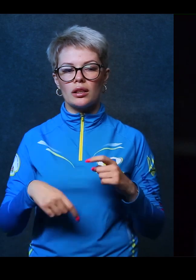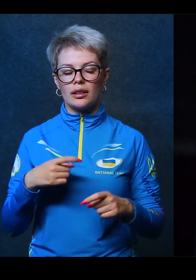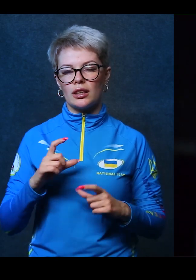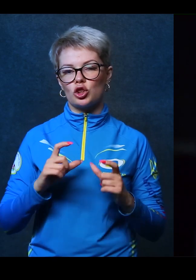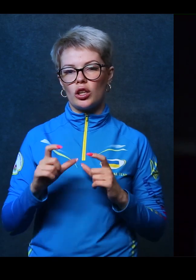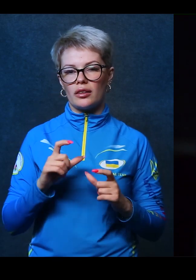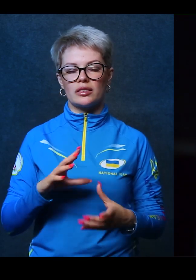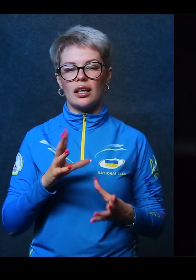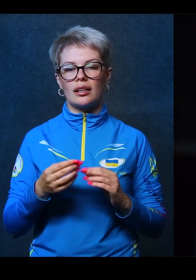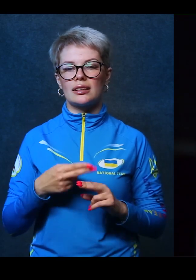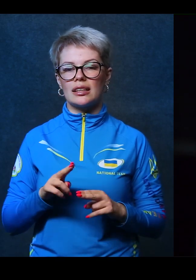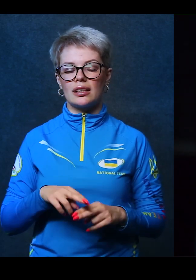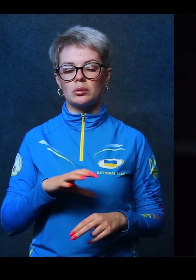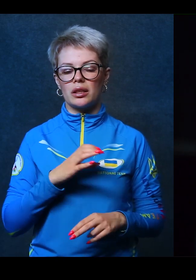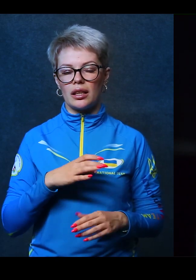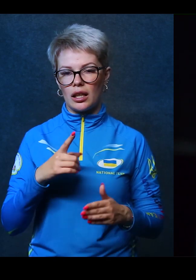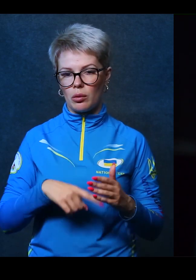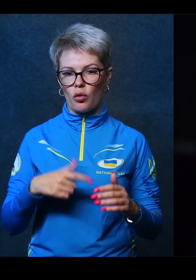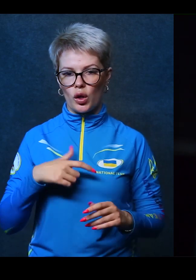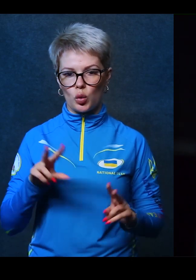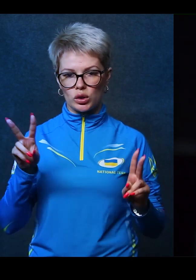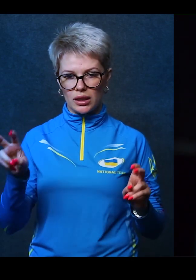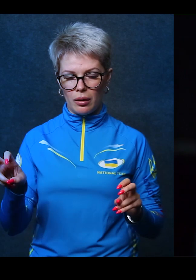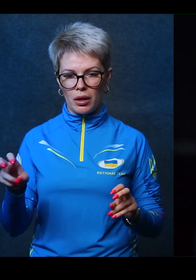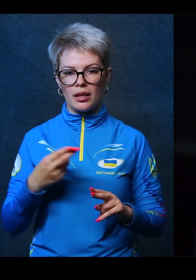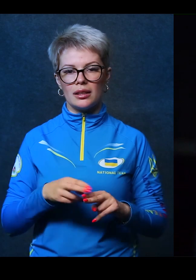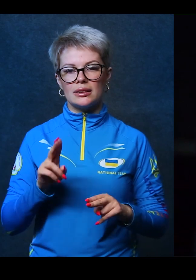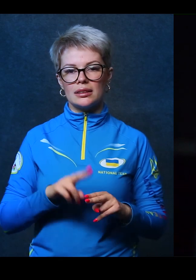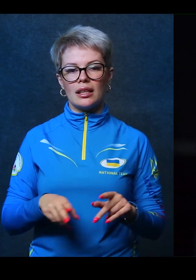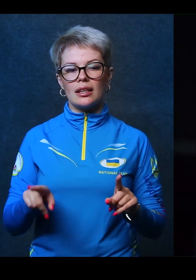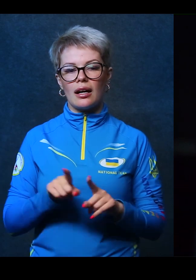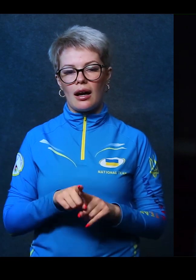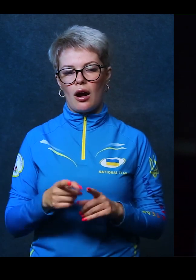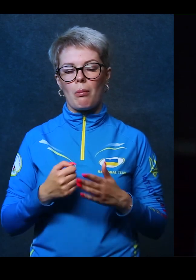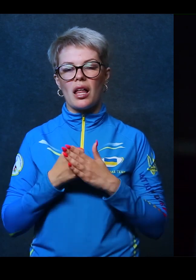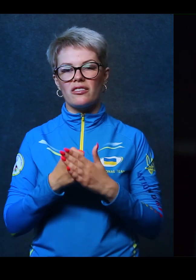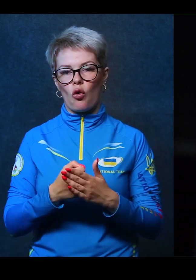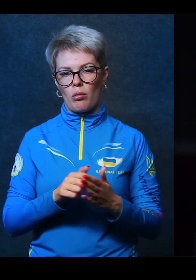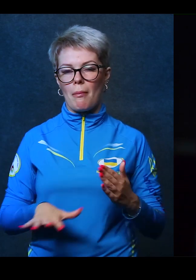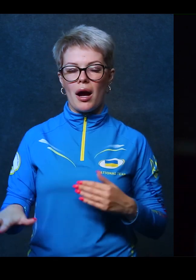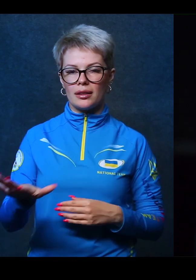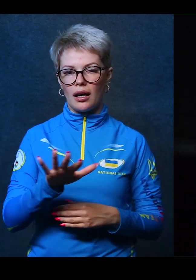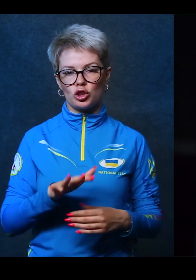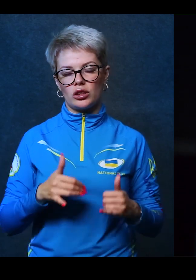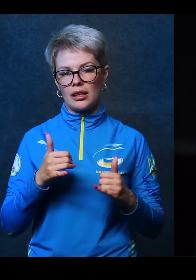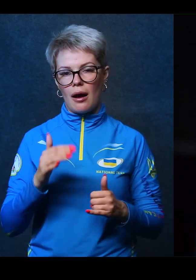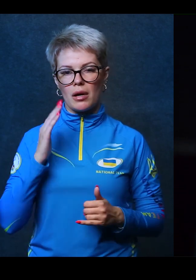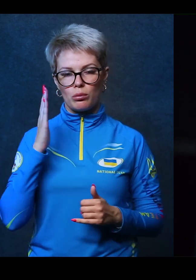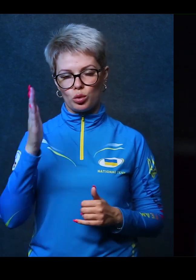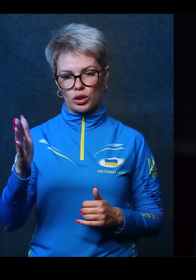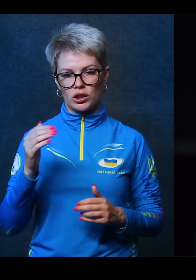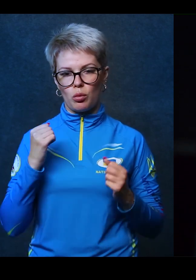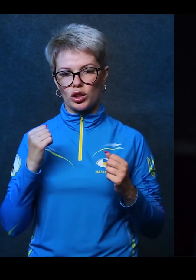атлетики, з шахів та взагалі ця спартакіада, повір себе, це така платформа, майданчик для